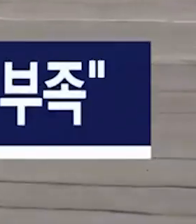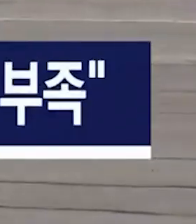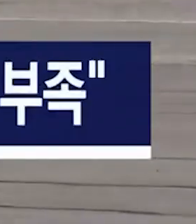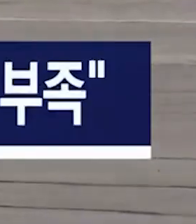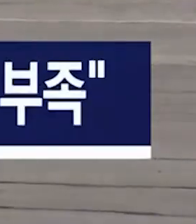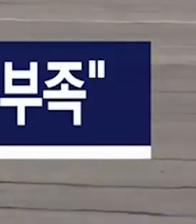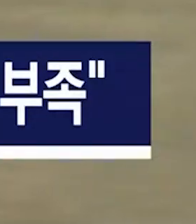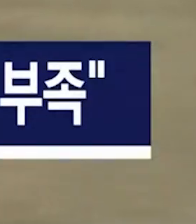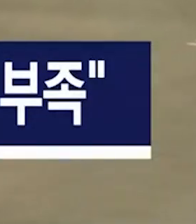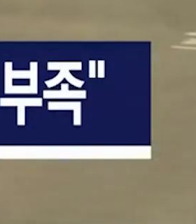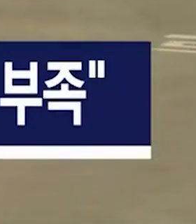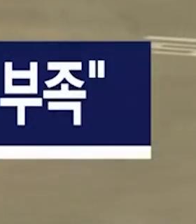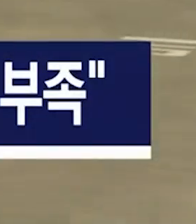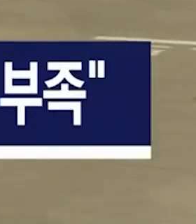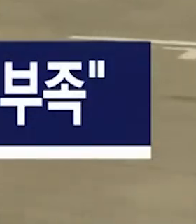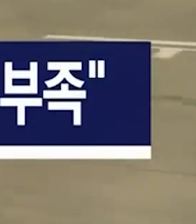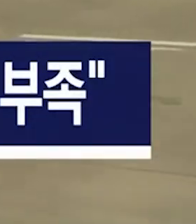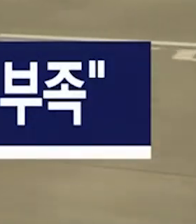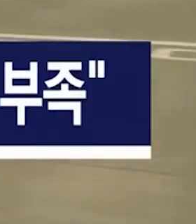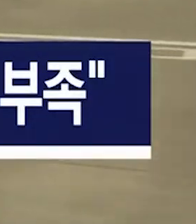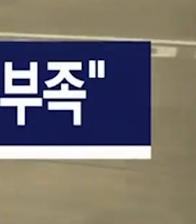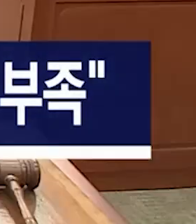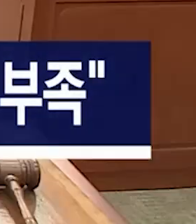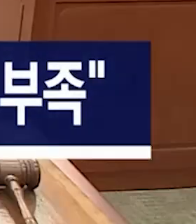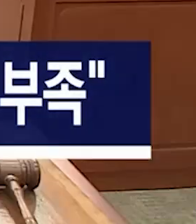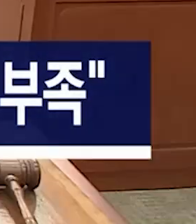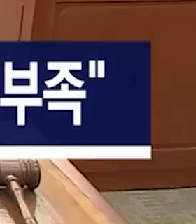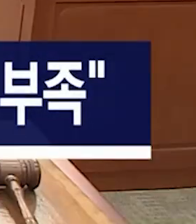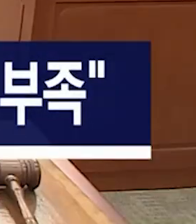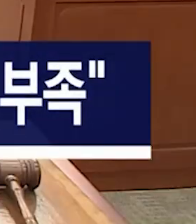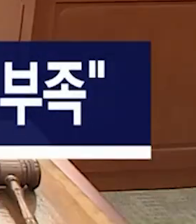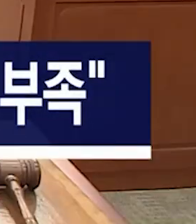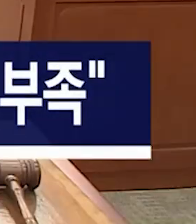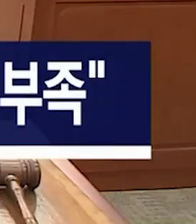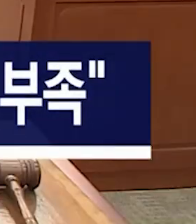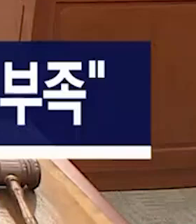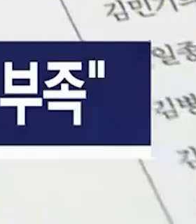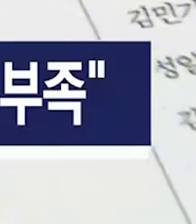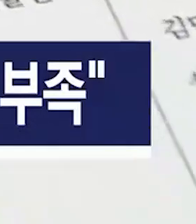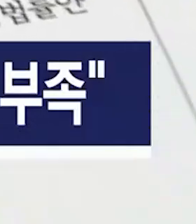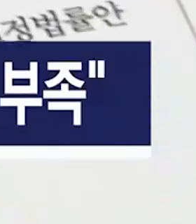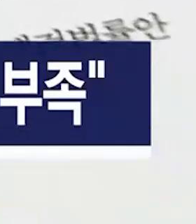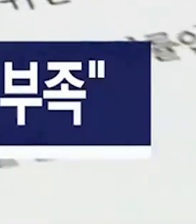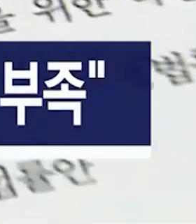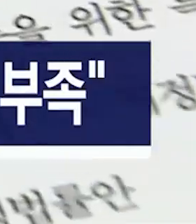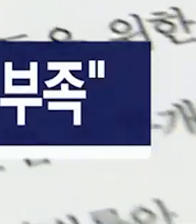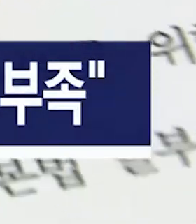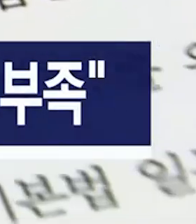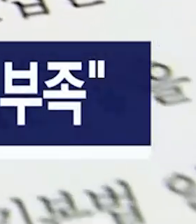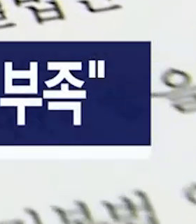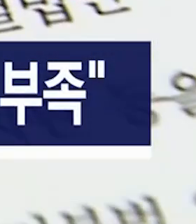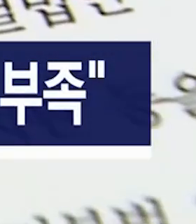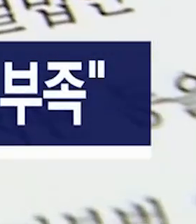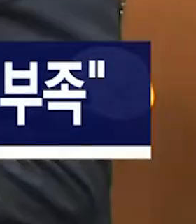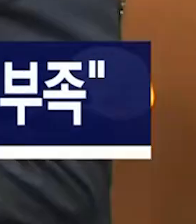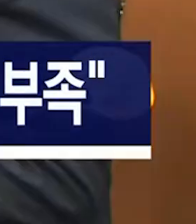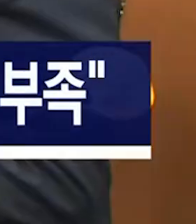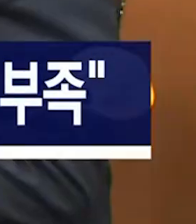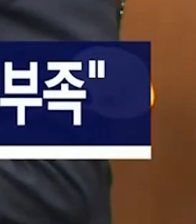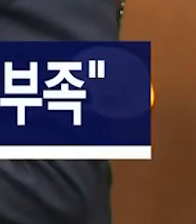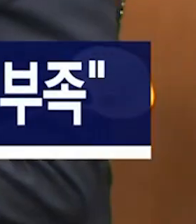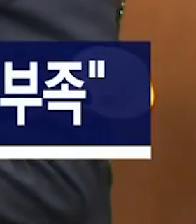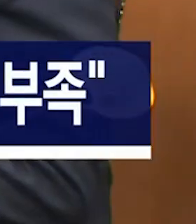광주 군공항 이전 특별법 시행령이 다음 주인 18일 재입법 예고됩니다. 그동안 지자체에 부담이 돼 논란이 된 문구가